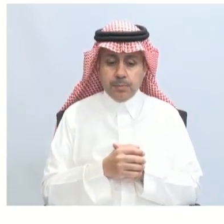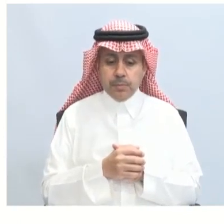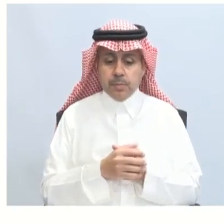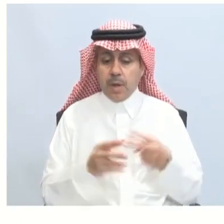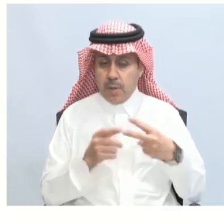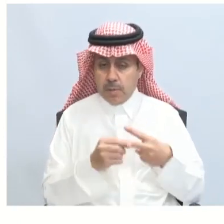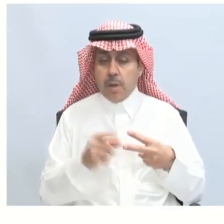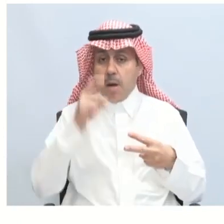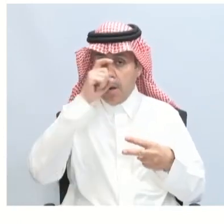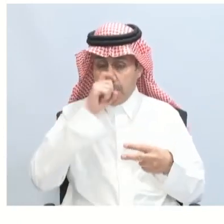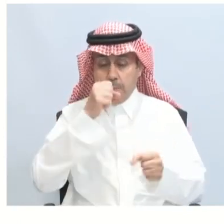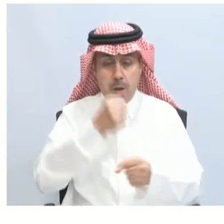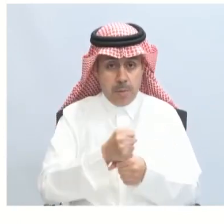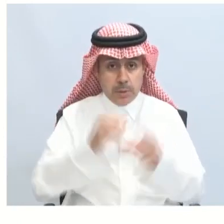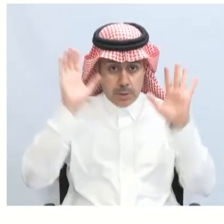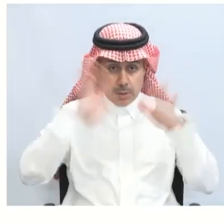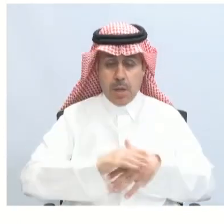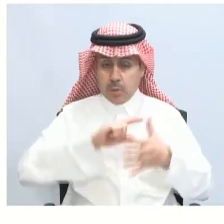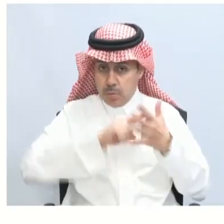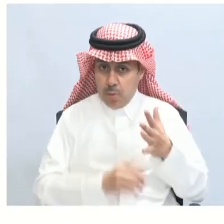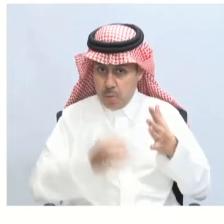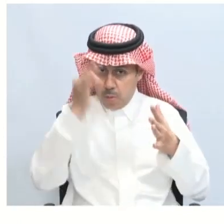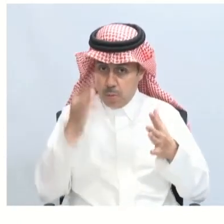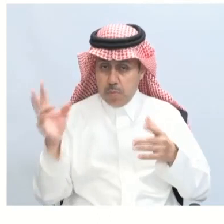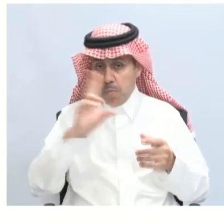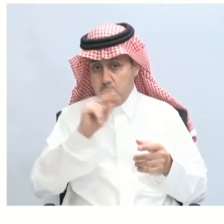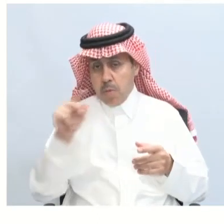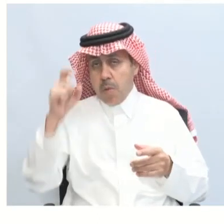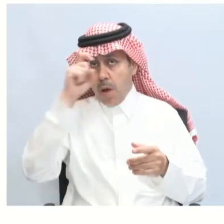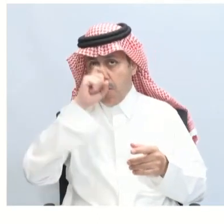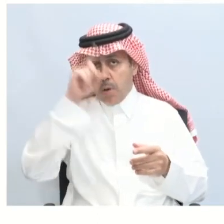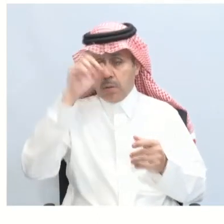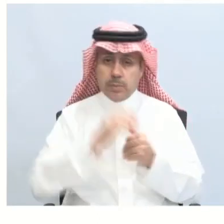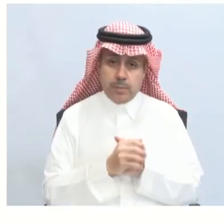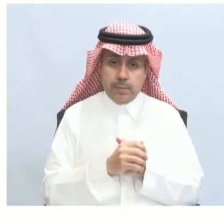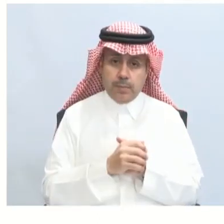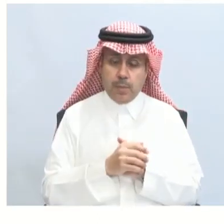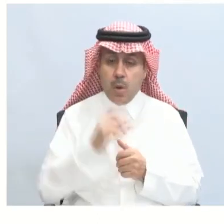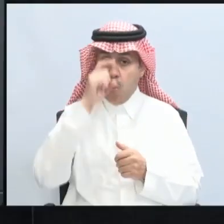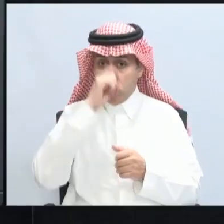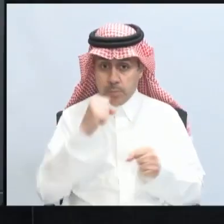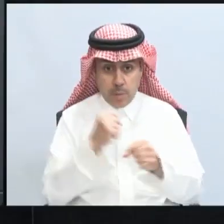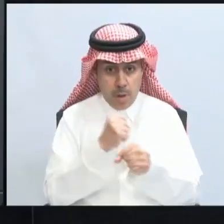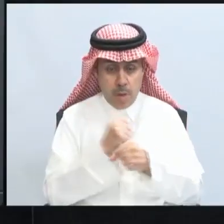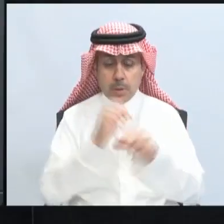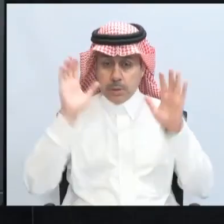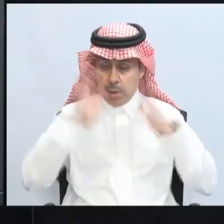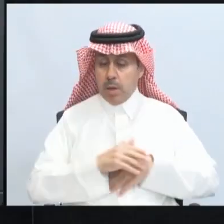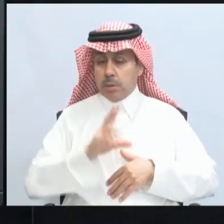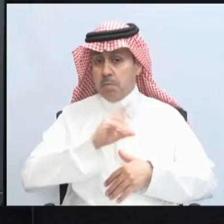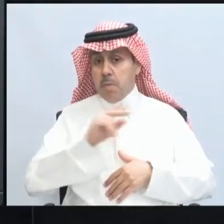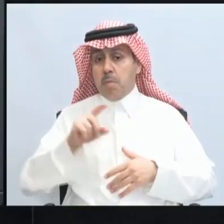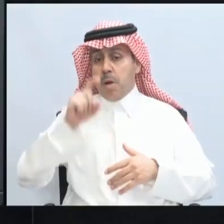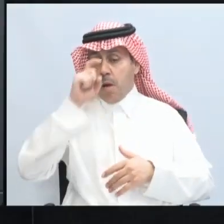هذه الايات الامر باقامه الصلاه على الوجه الذي شرعه الله بعض للاسف بعض بعض